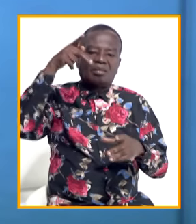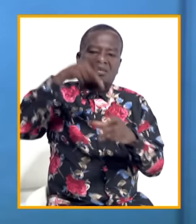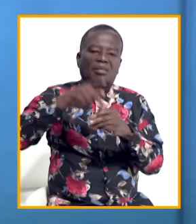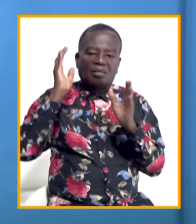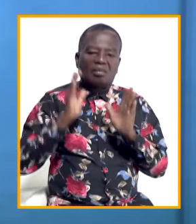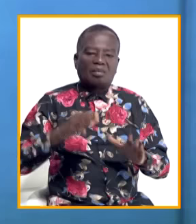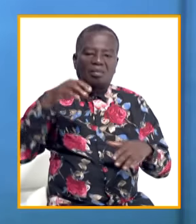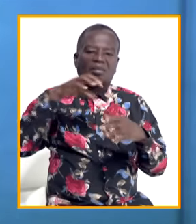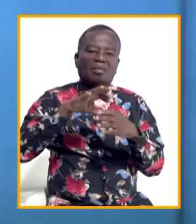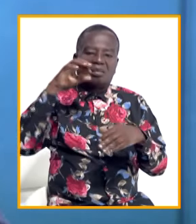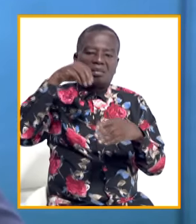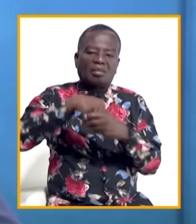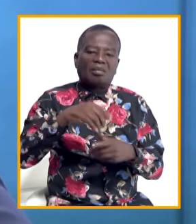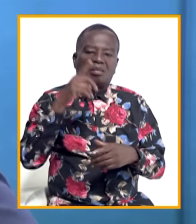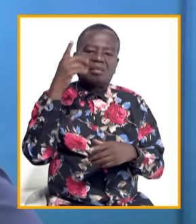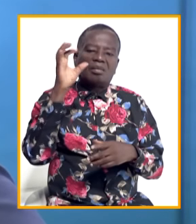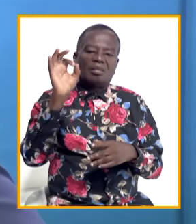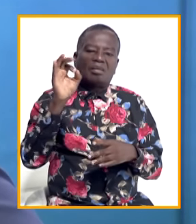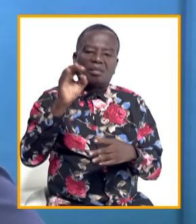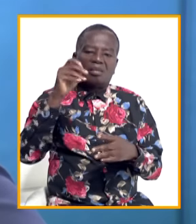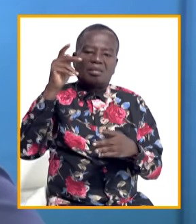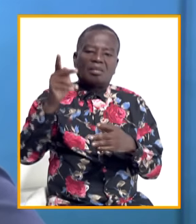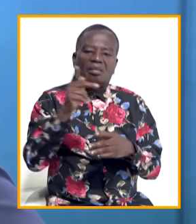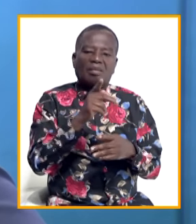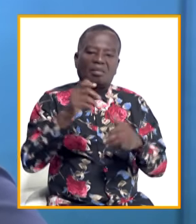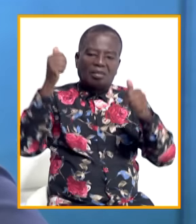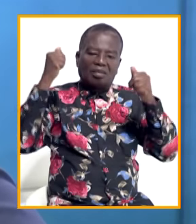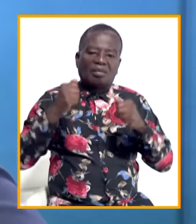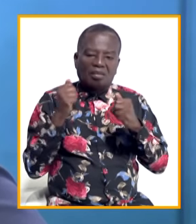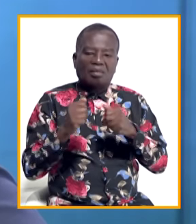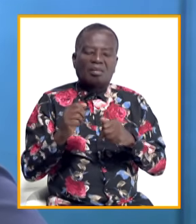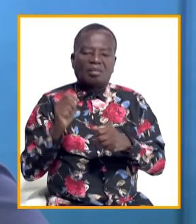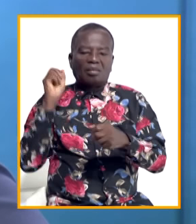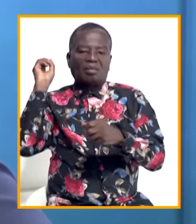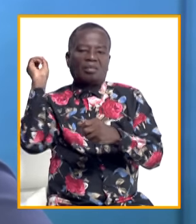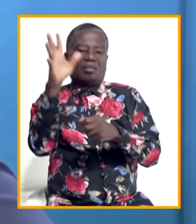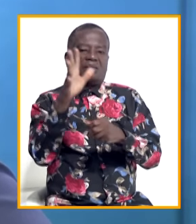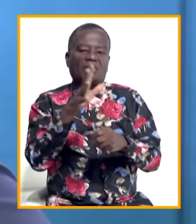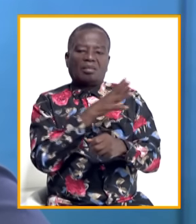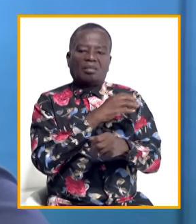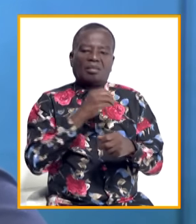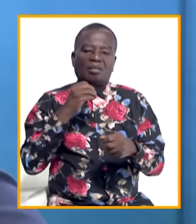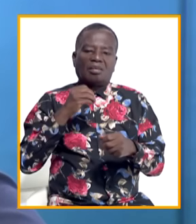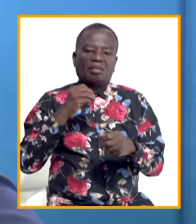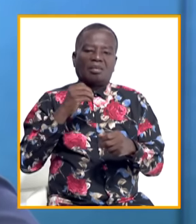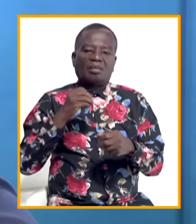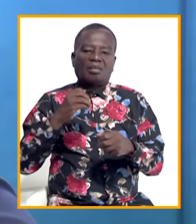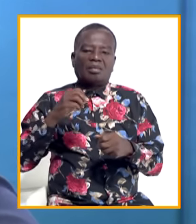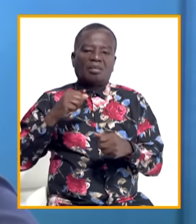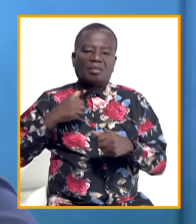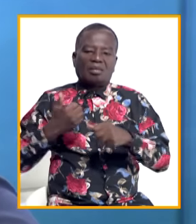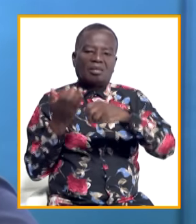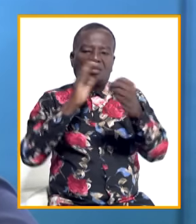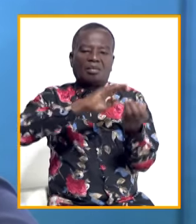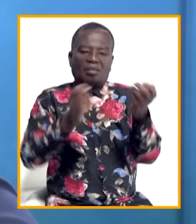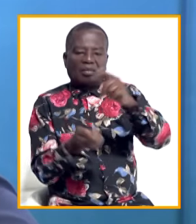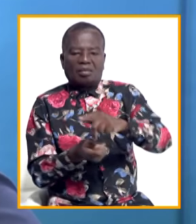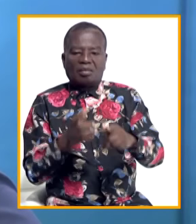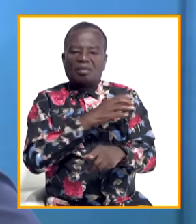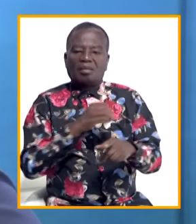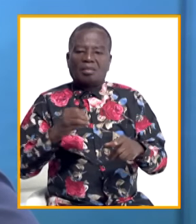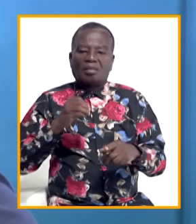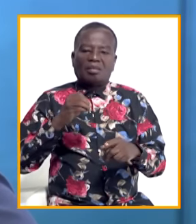9 disciplines exactement, au taekwondo, en athlétisme, au tir à l'arc, dans les escrimes, et puis l'aviron, le judo, le basketball, la gymnastique